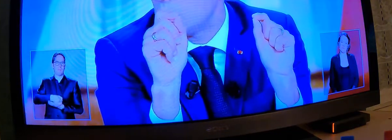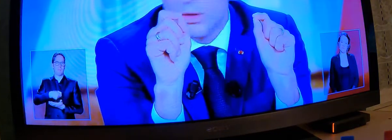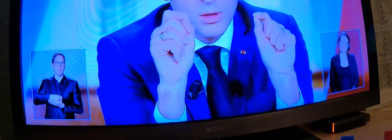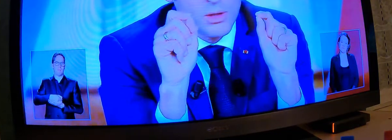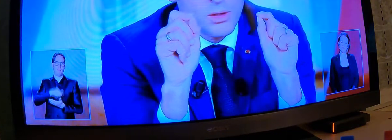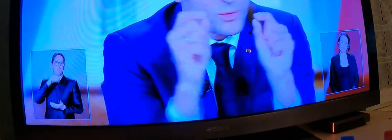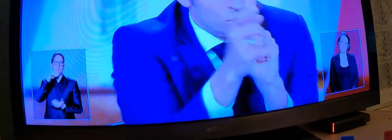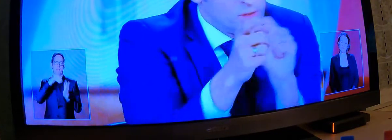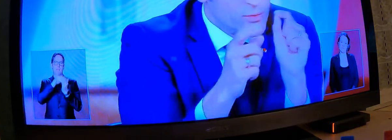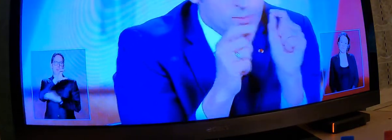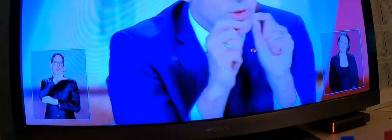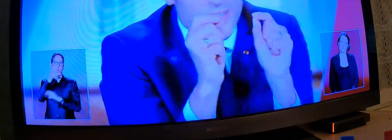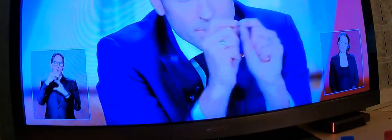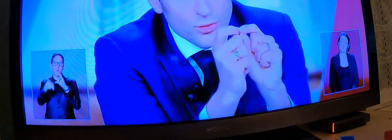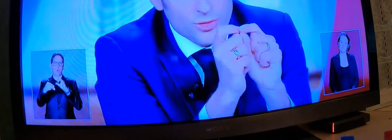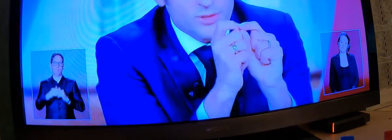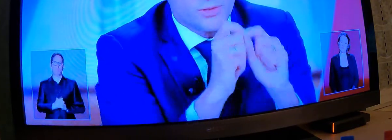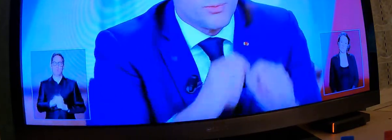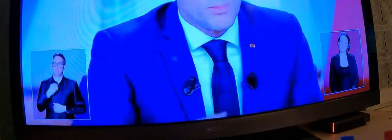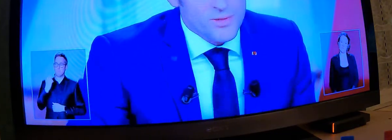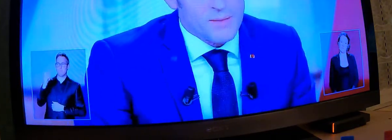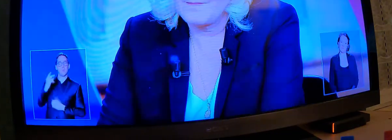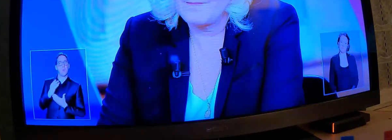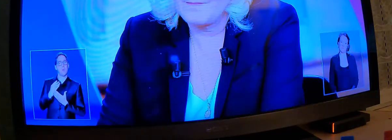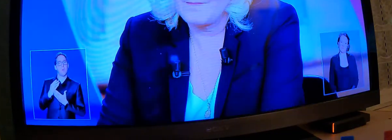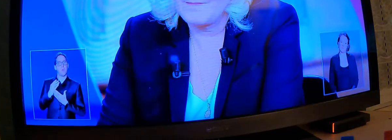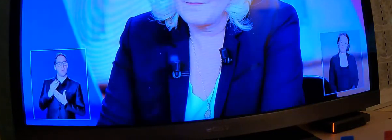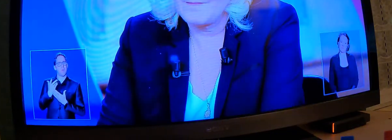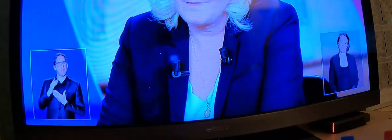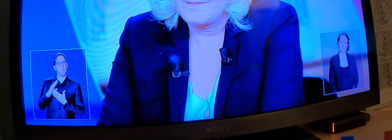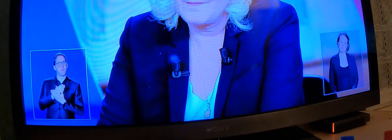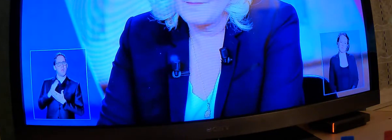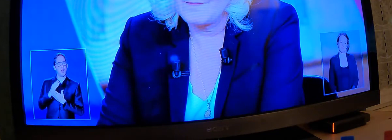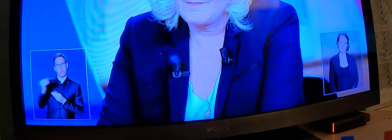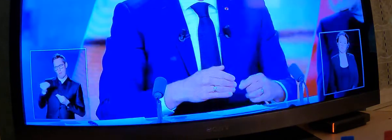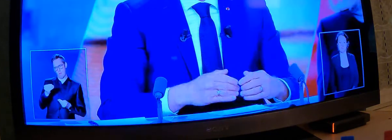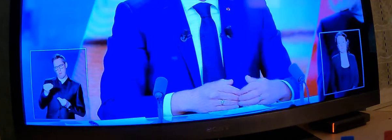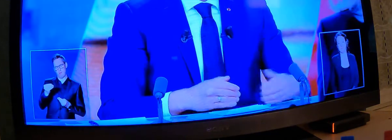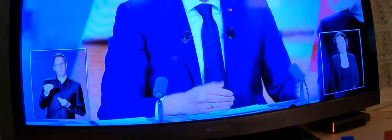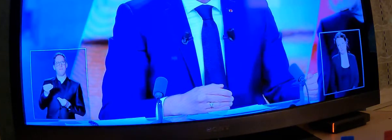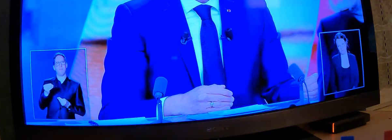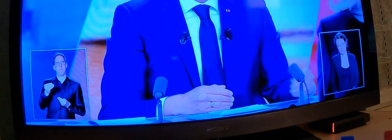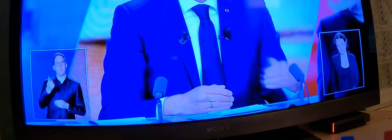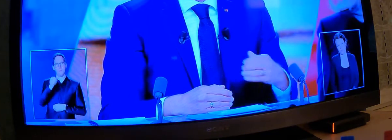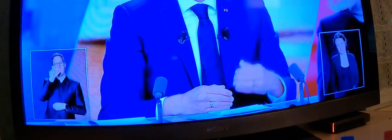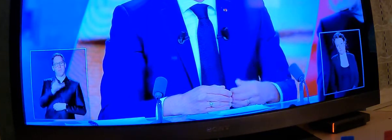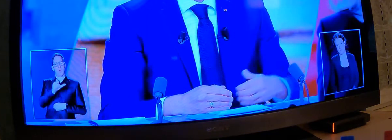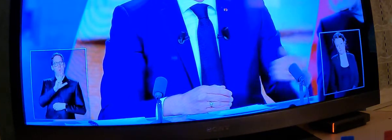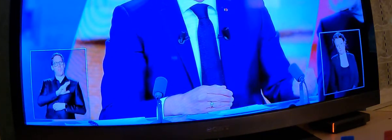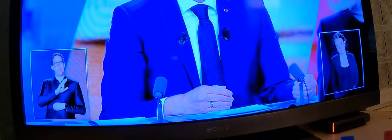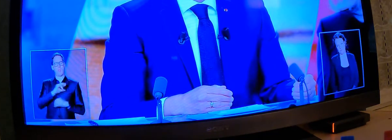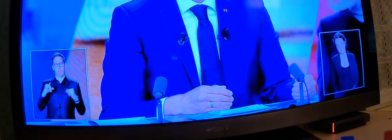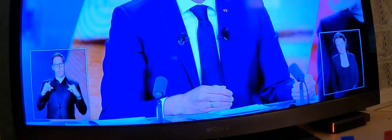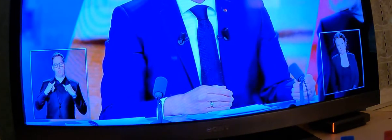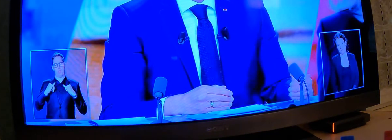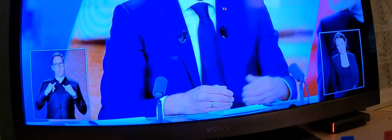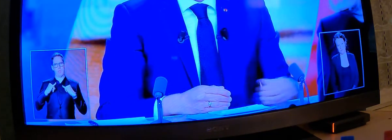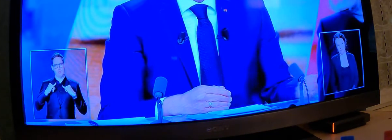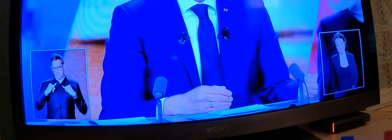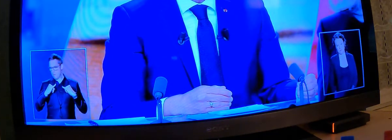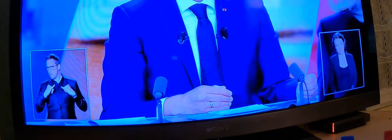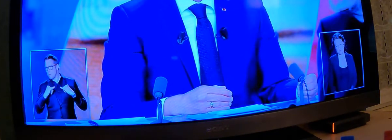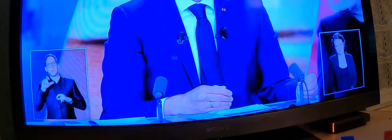euros. Parce que ce qui est dans votre projet n'est pas juste, c'est que vous proposez la même retraite pour quelqu'un qui n'a jamais travaillé de sa vie et quelqu'un qui a une vie de labeur.